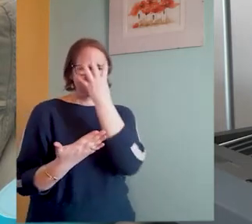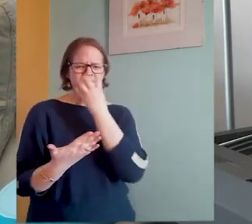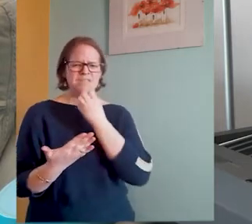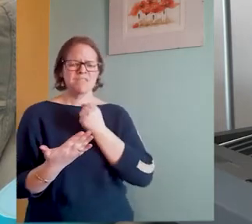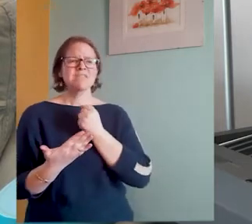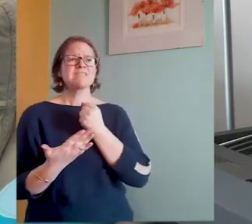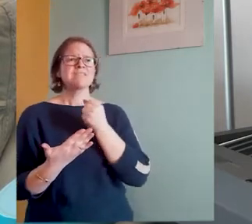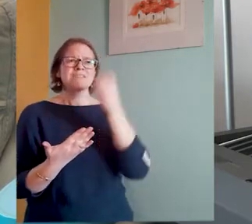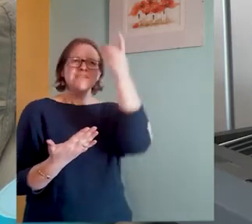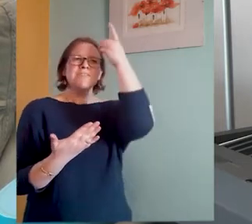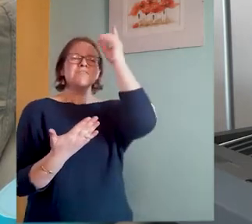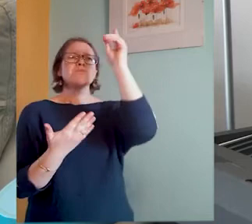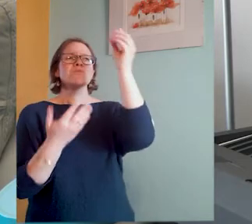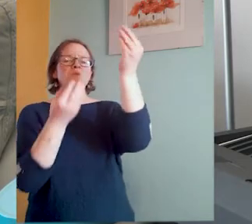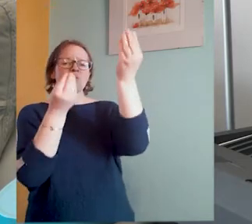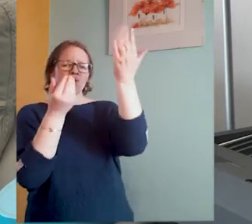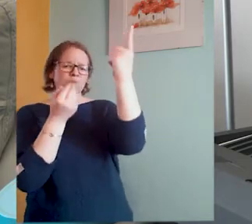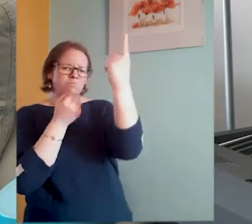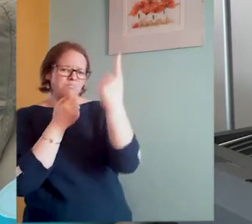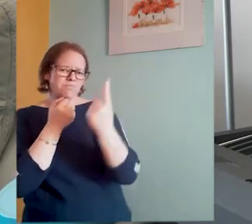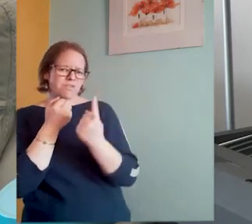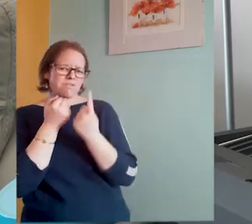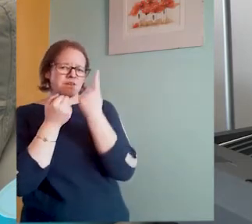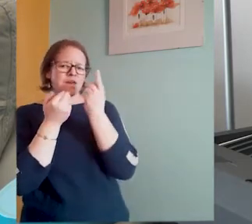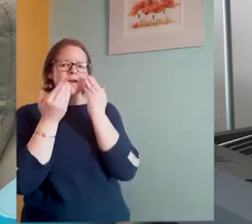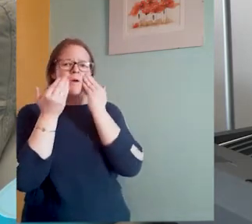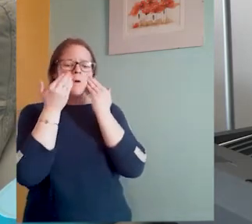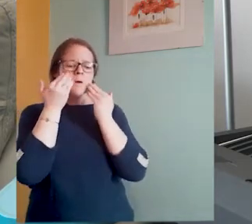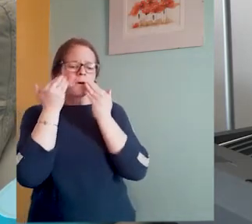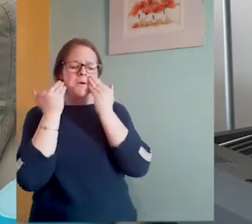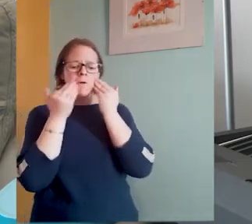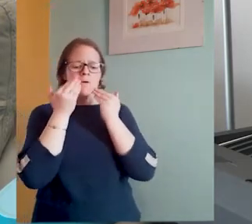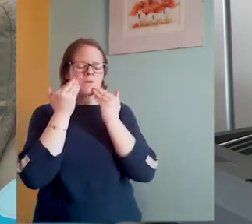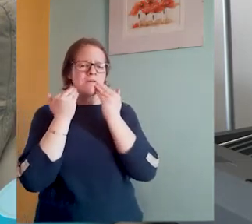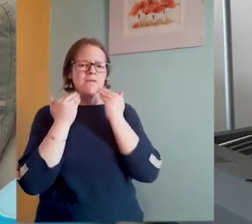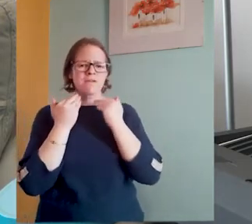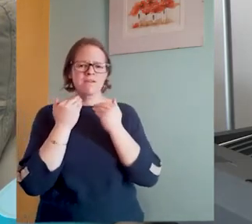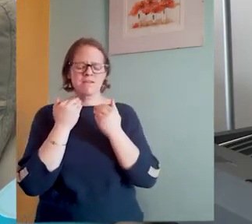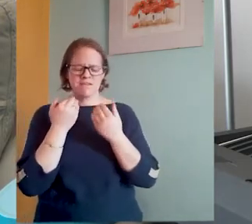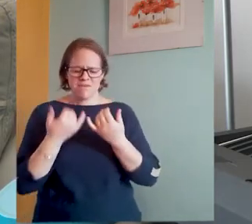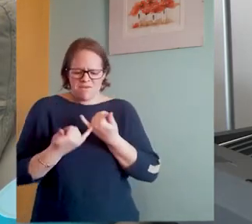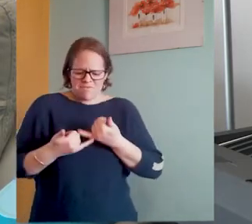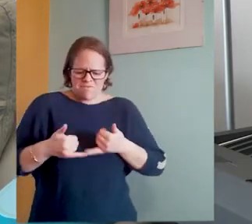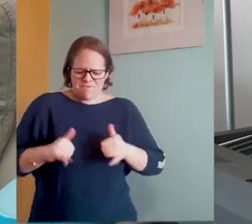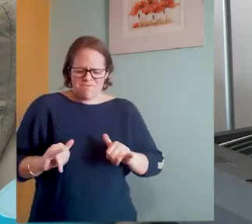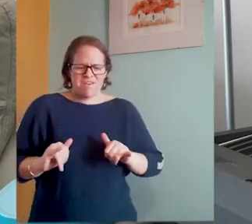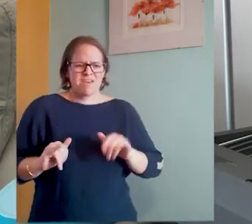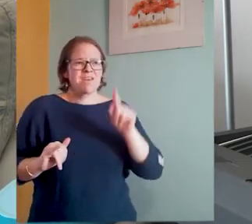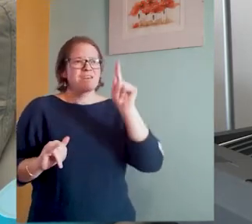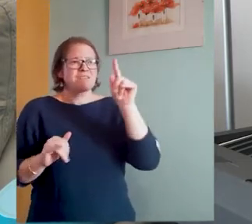certains, qui sont difficiles pour d'autres, qui sont faibles.